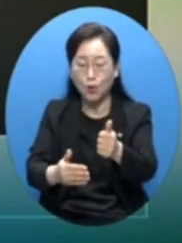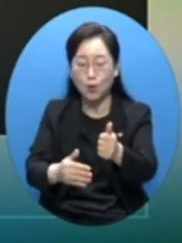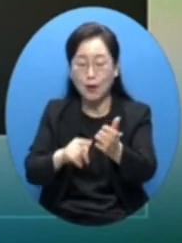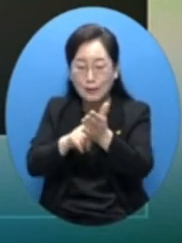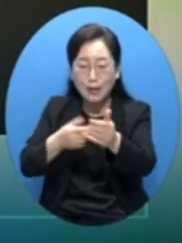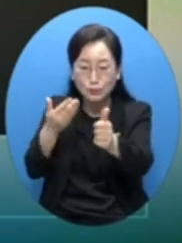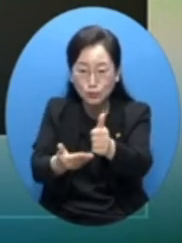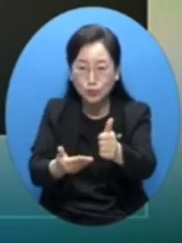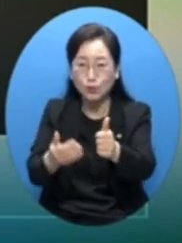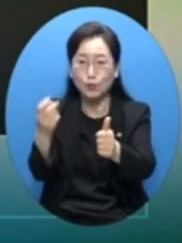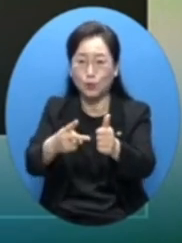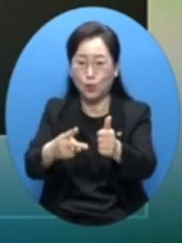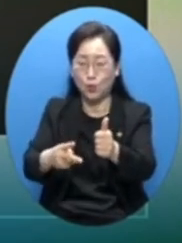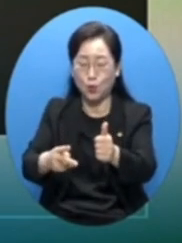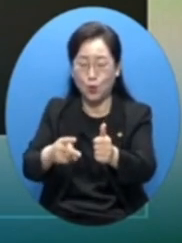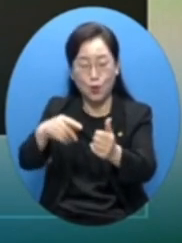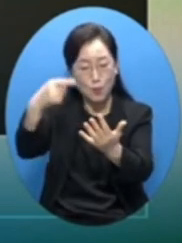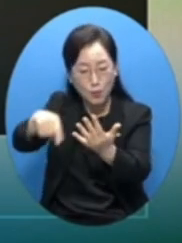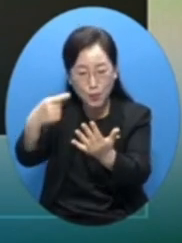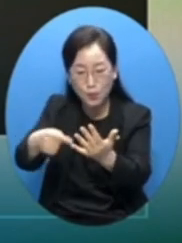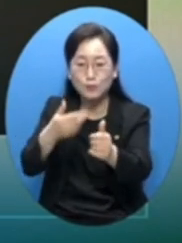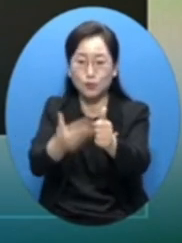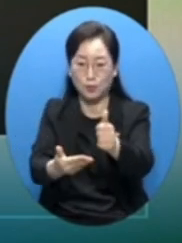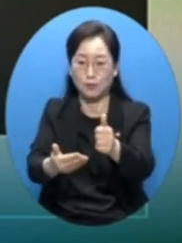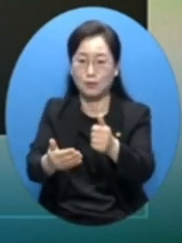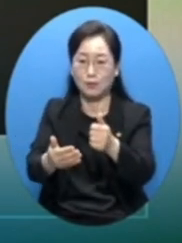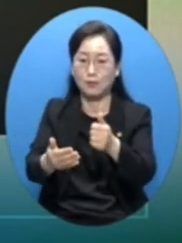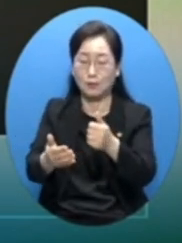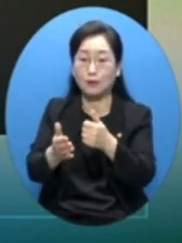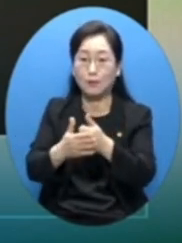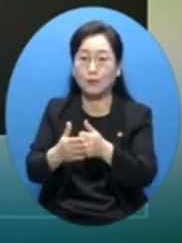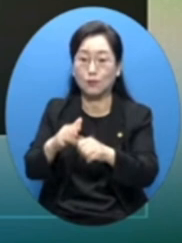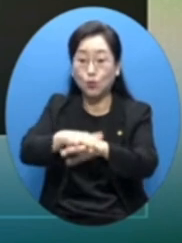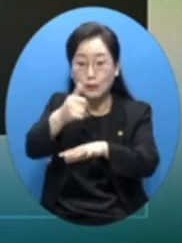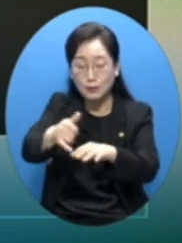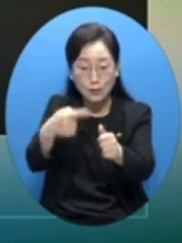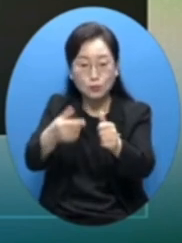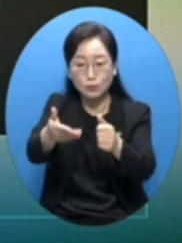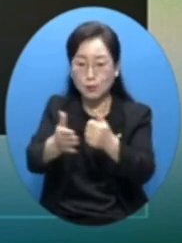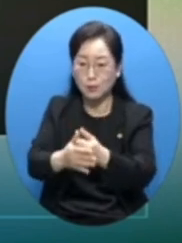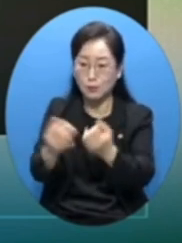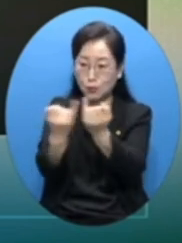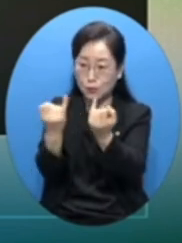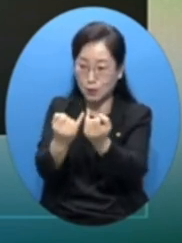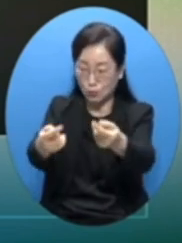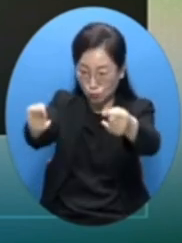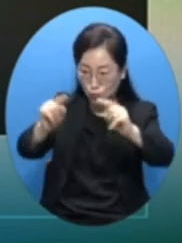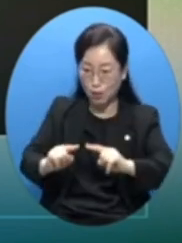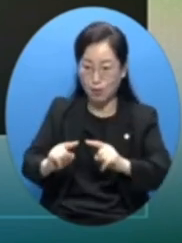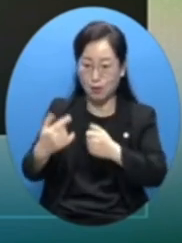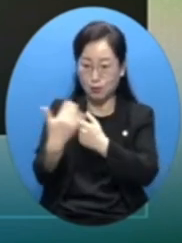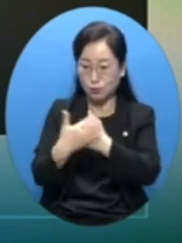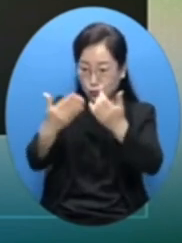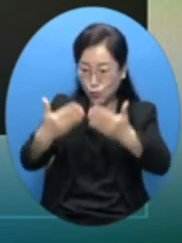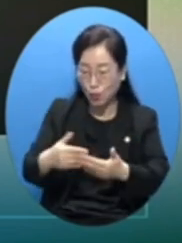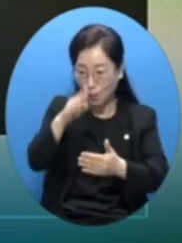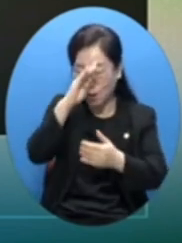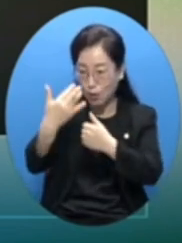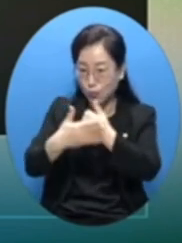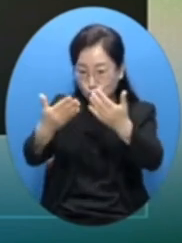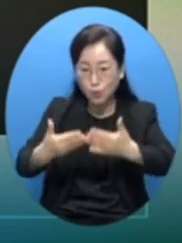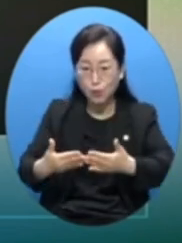새로운 농사법도 가르쳐주고 그래서 이 여인들이 와서 저들을 이렇게 섬기고 돌봐주고 병도 치료해주고 하니까